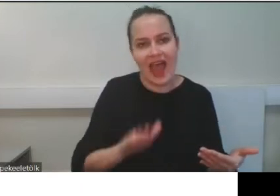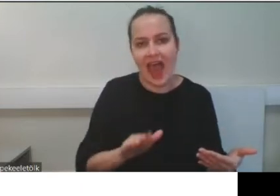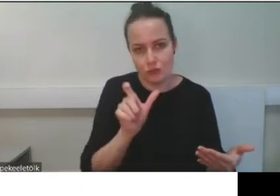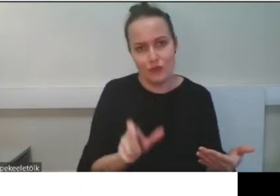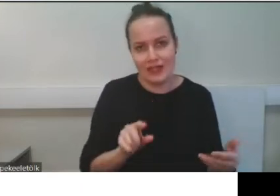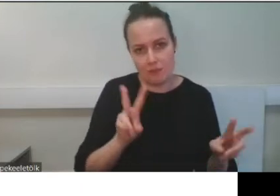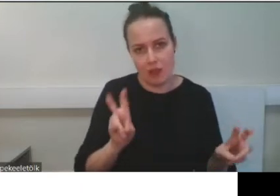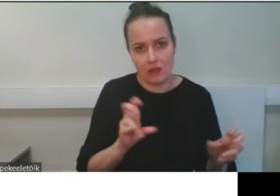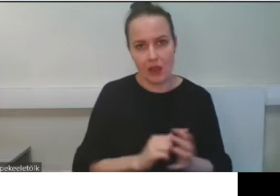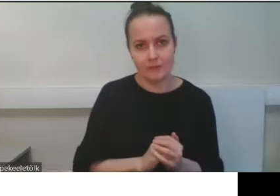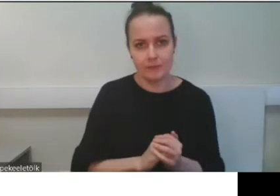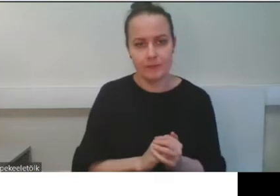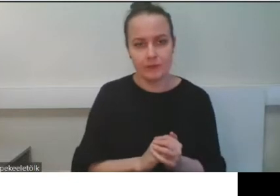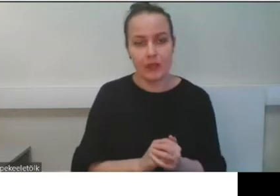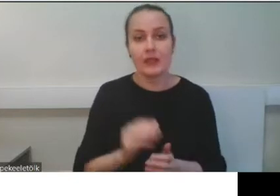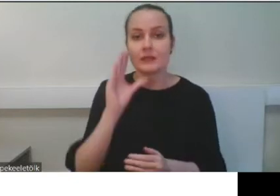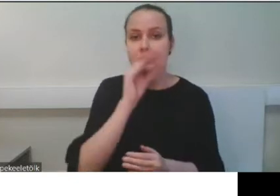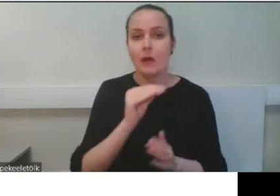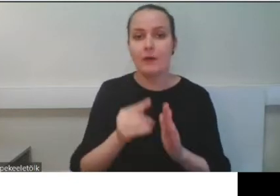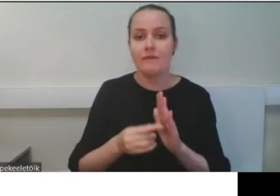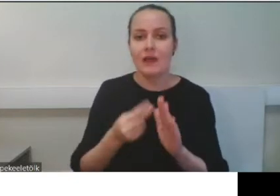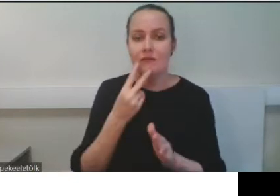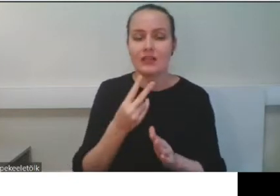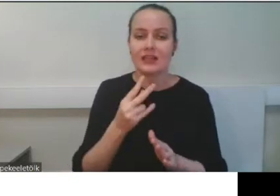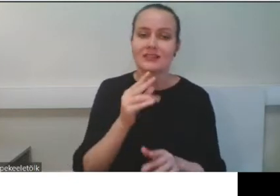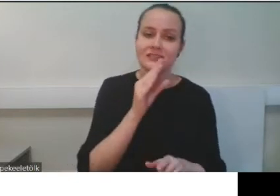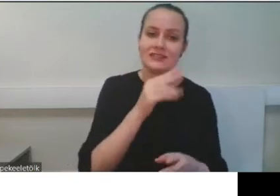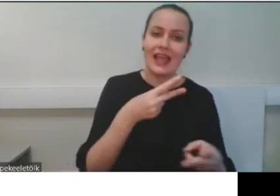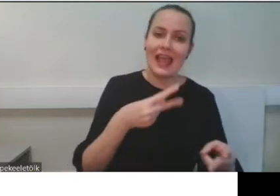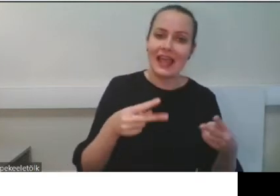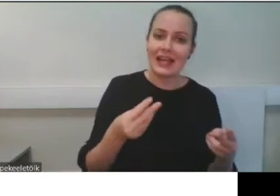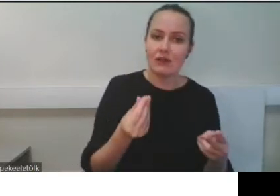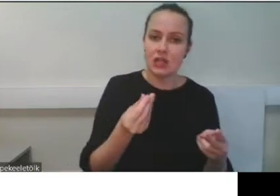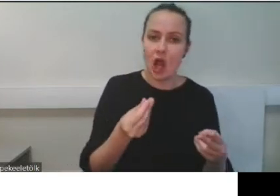Et kahjuks on statistikumeeti andmebaasis need nimetused natukene vahel